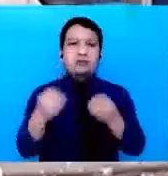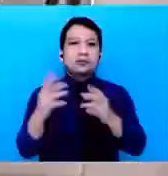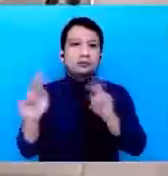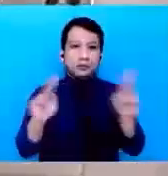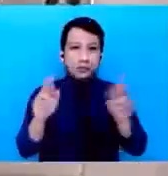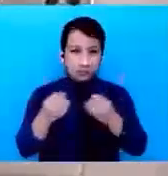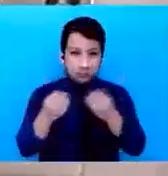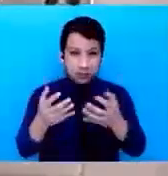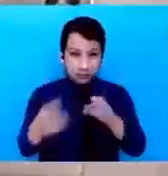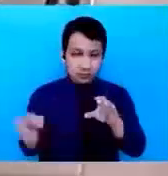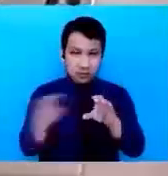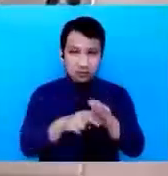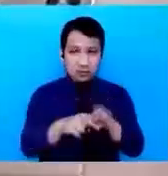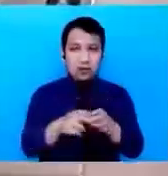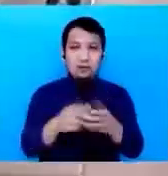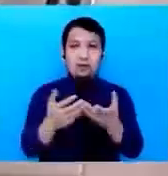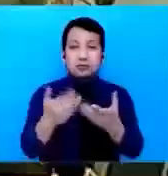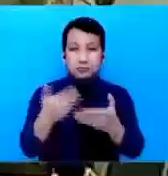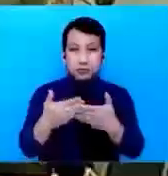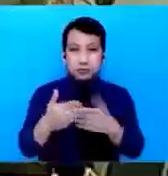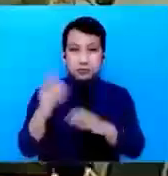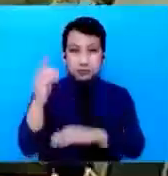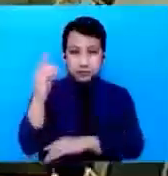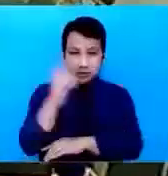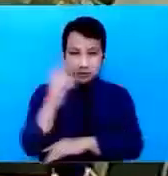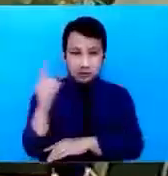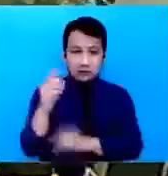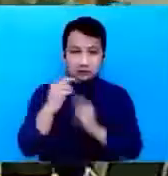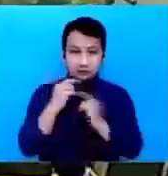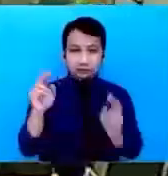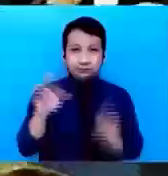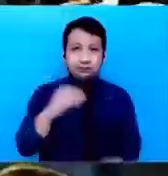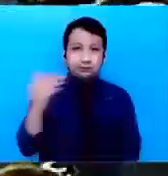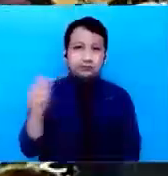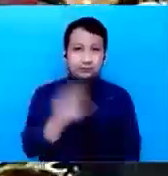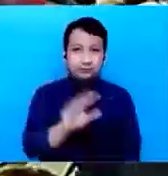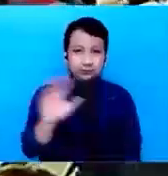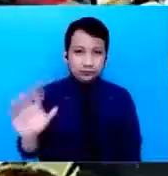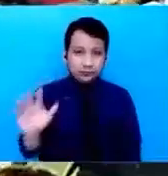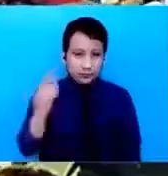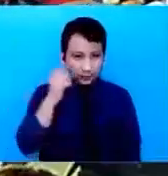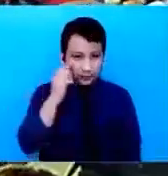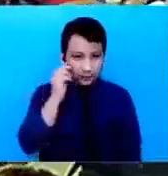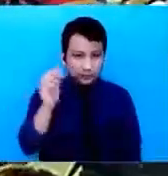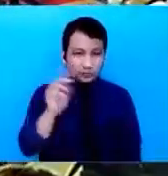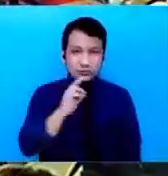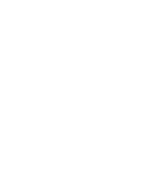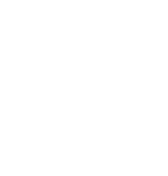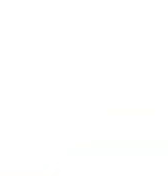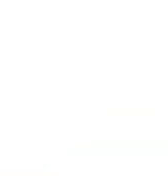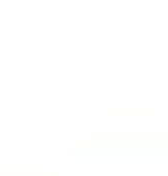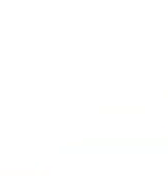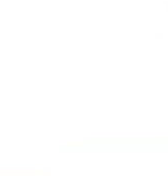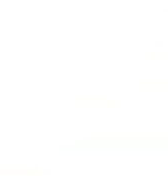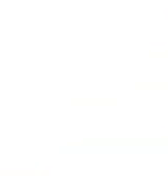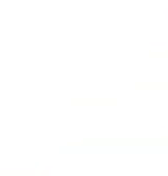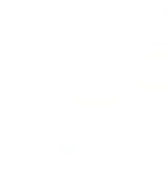pasahero, lalo na pagsapit ng Desyembre. Nagbabalita mula sa frontline, Gerard De La Peña, News 5.